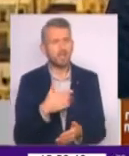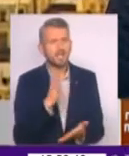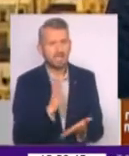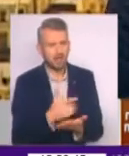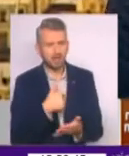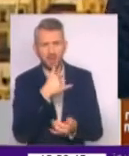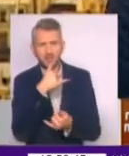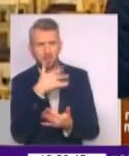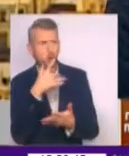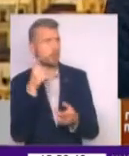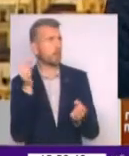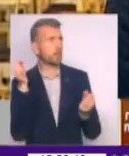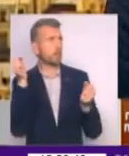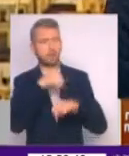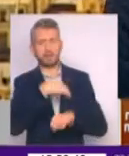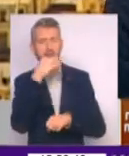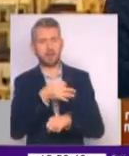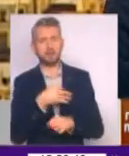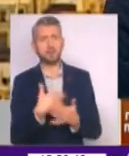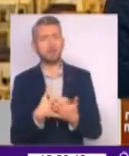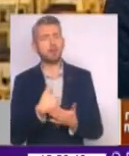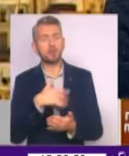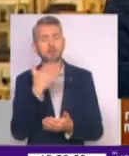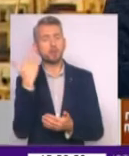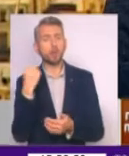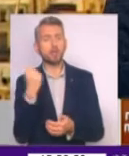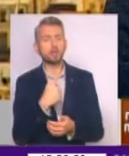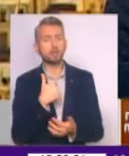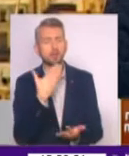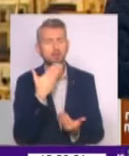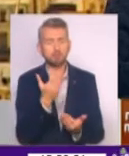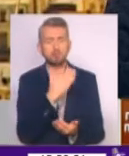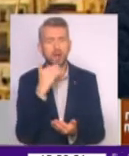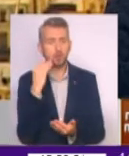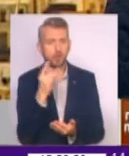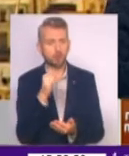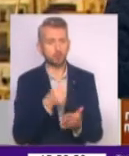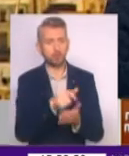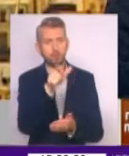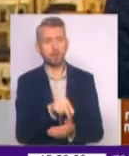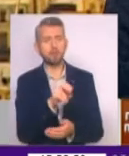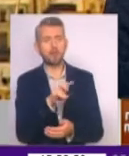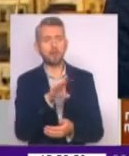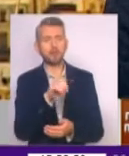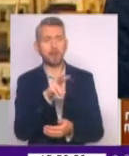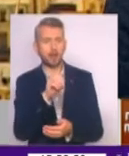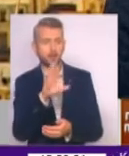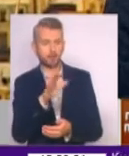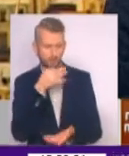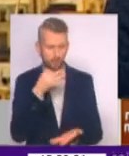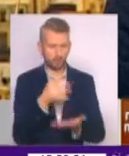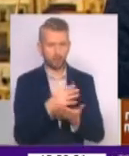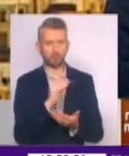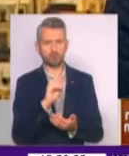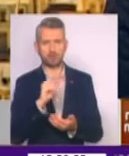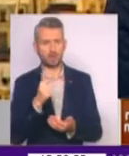агульно… ну, наприклад, я звертався минулого тижня неодноразово до пана Пантелєєва, угу. Керівника ЖКХ. Не